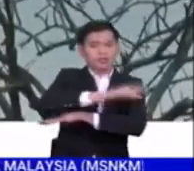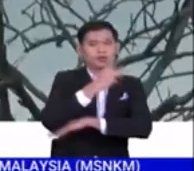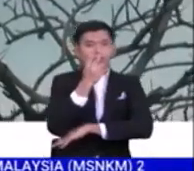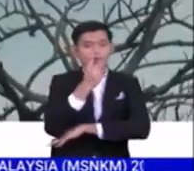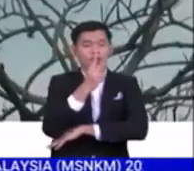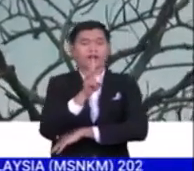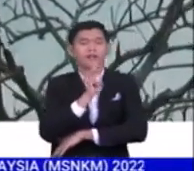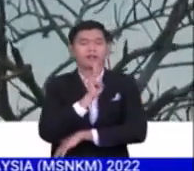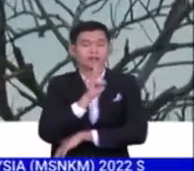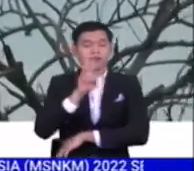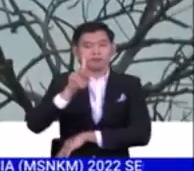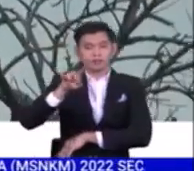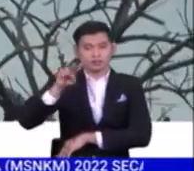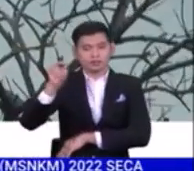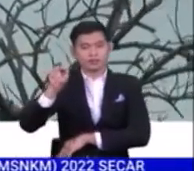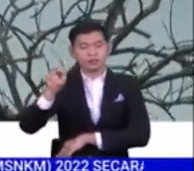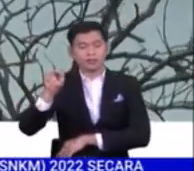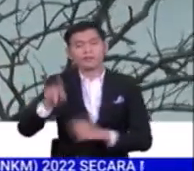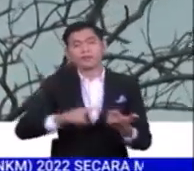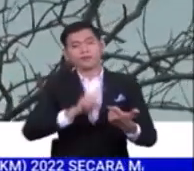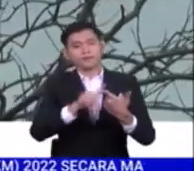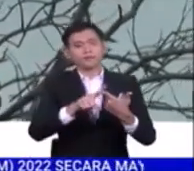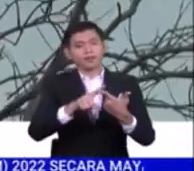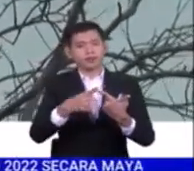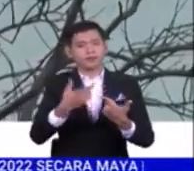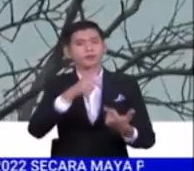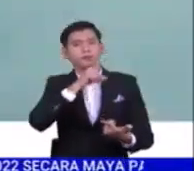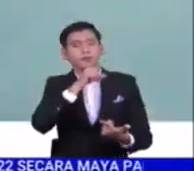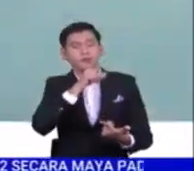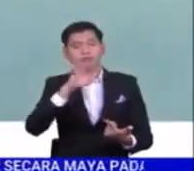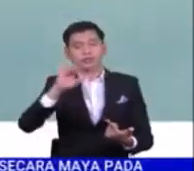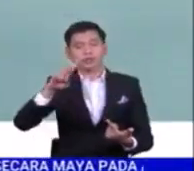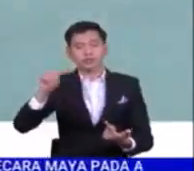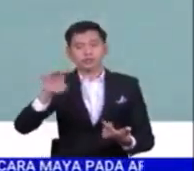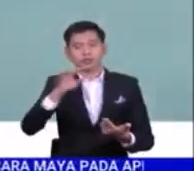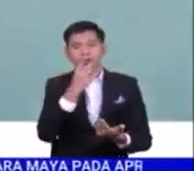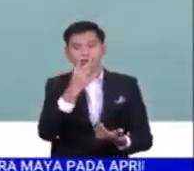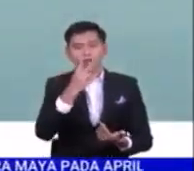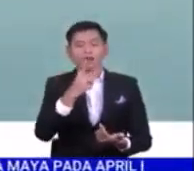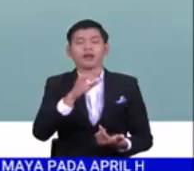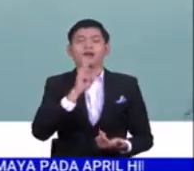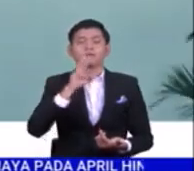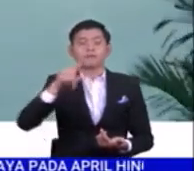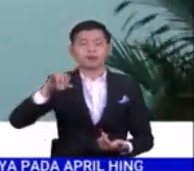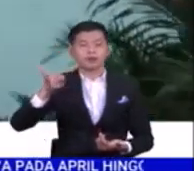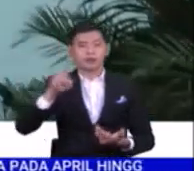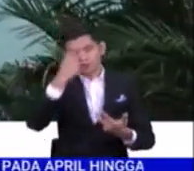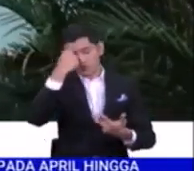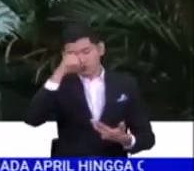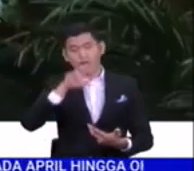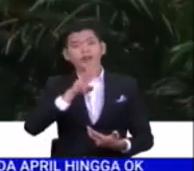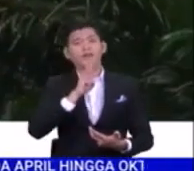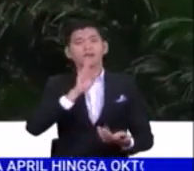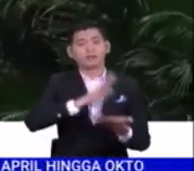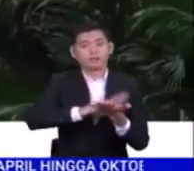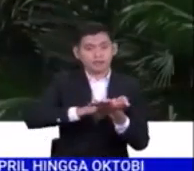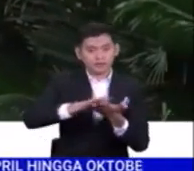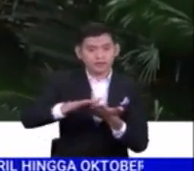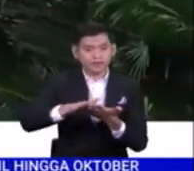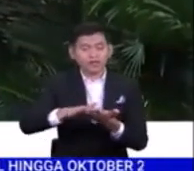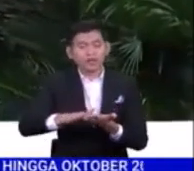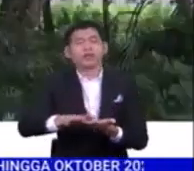tengok burung macam kingfisher, pekaka tu dekat air payau. Dan untuk freshwater tu macam